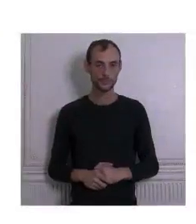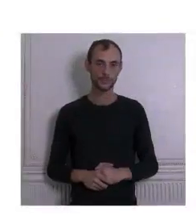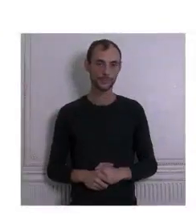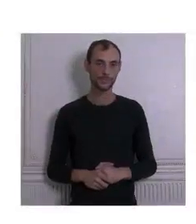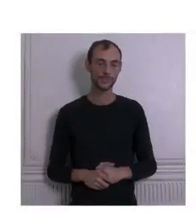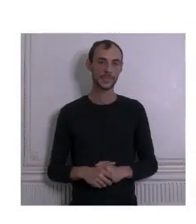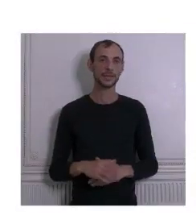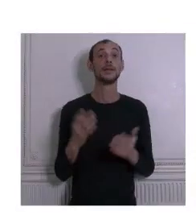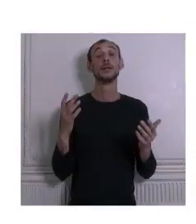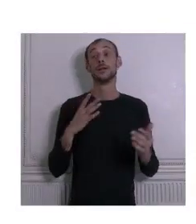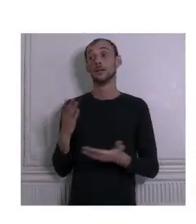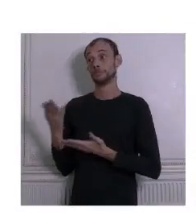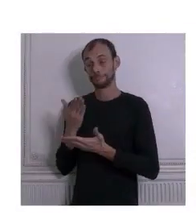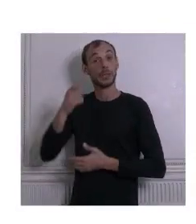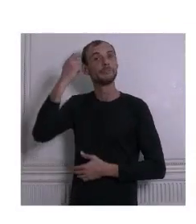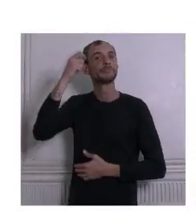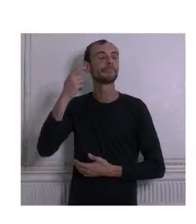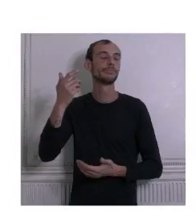plus